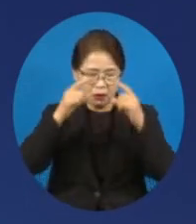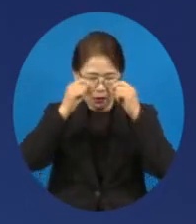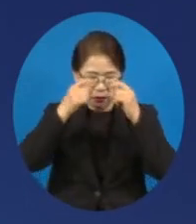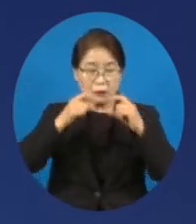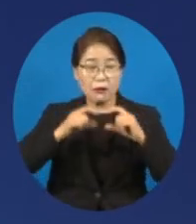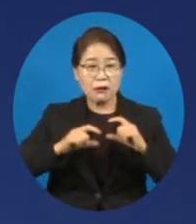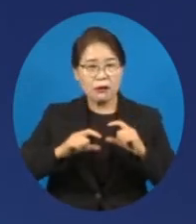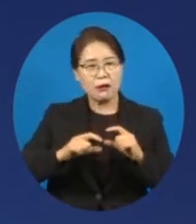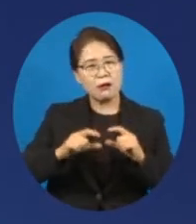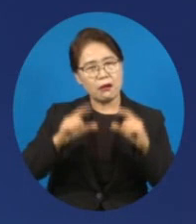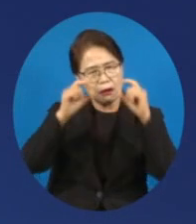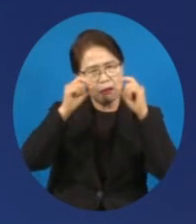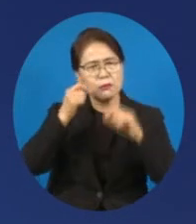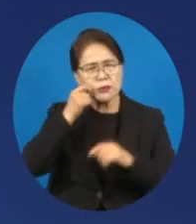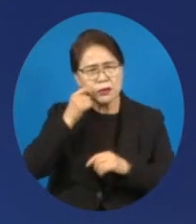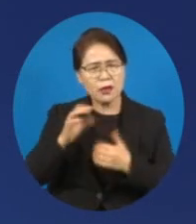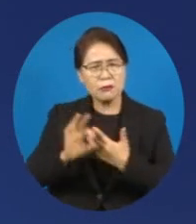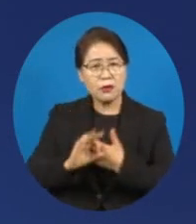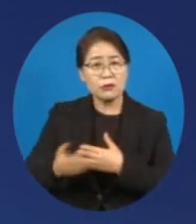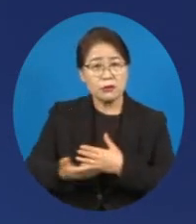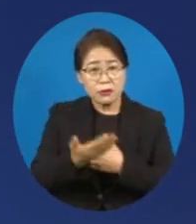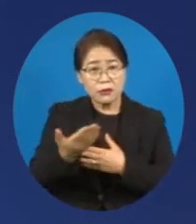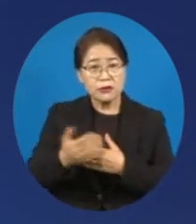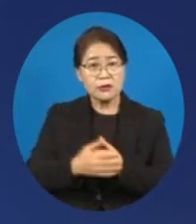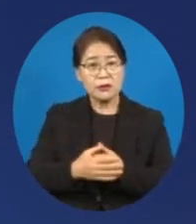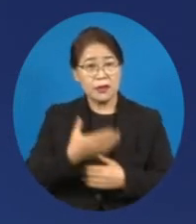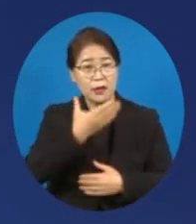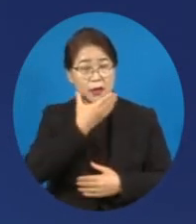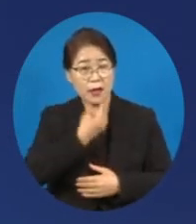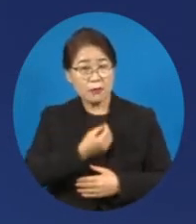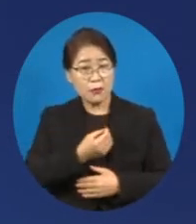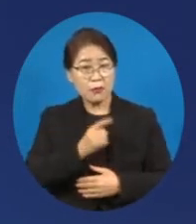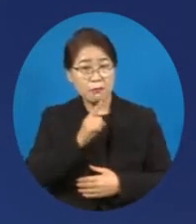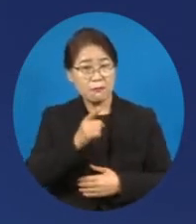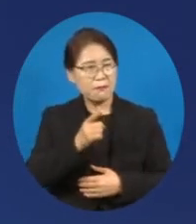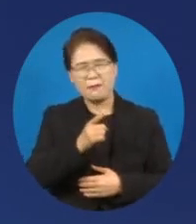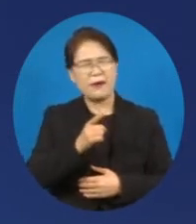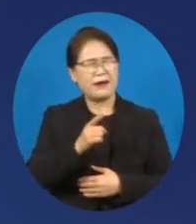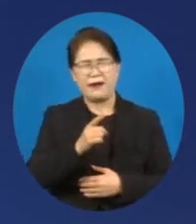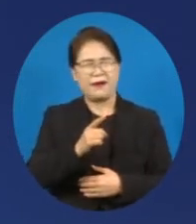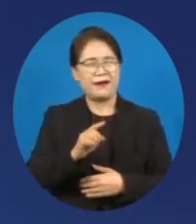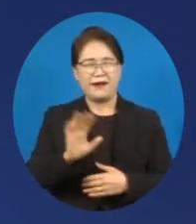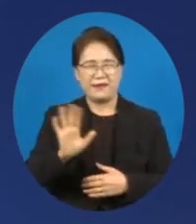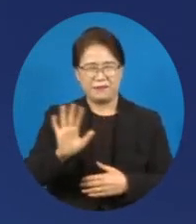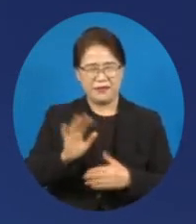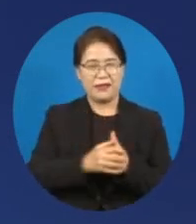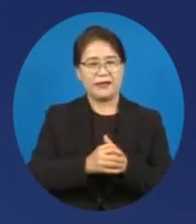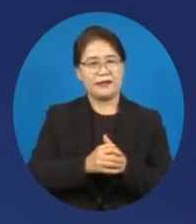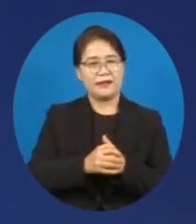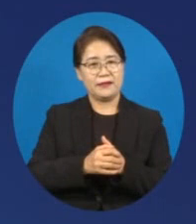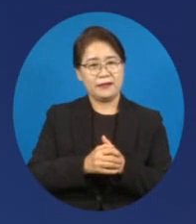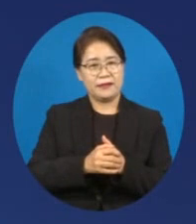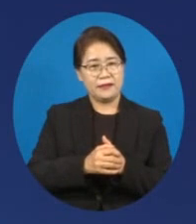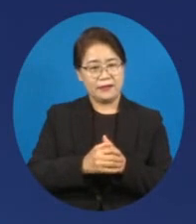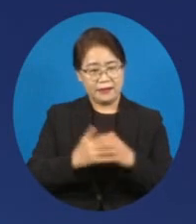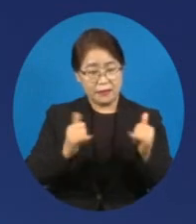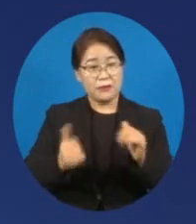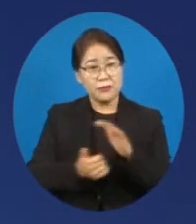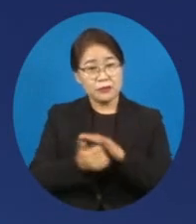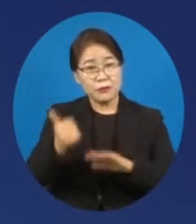여러분 그것을 우리가 행복이라고 말할 수 있겠어요 그것을 인생의 성공이라고 말할 수